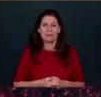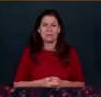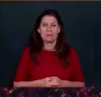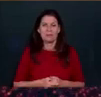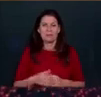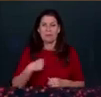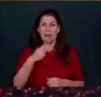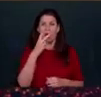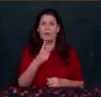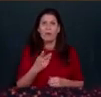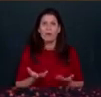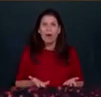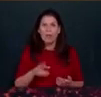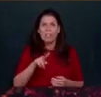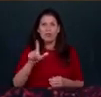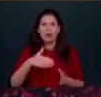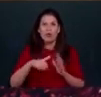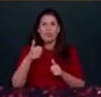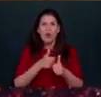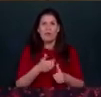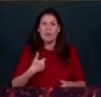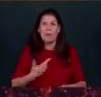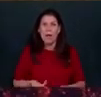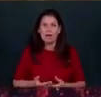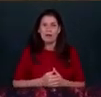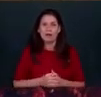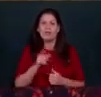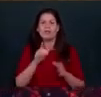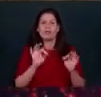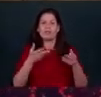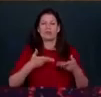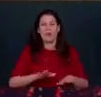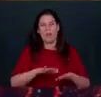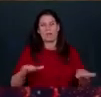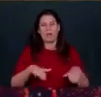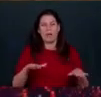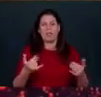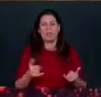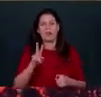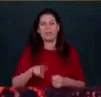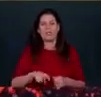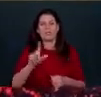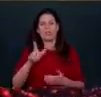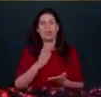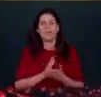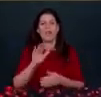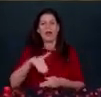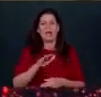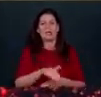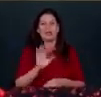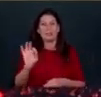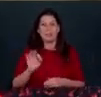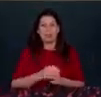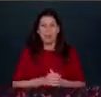פתאום יש לו יותר עוקבים ממני. אפשר לומר שפולי ממש נולד בים, והיום יש לו כבר גלשן משלו. נירו, החבר הכי